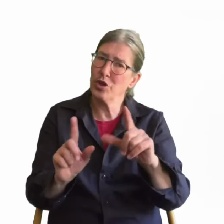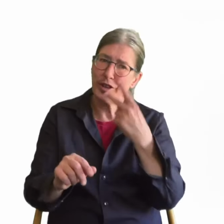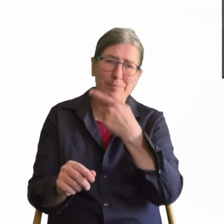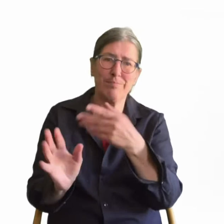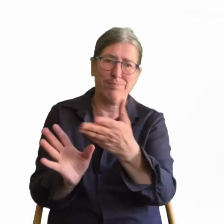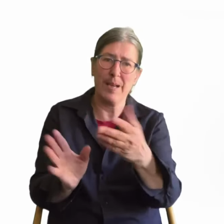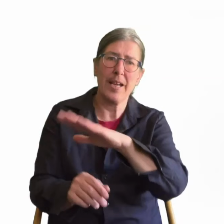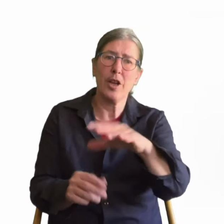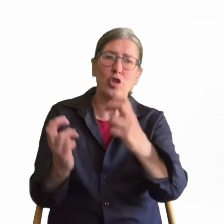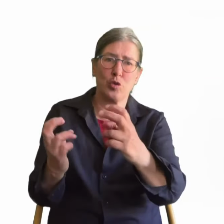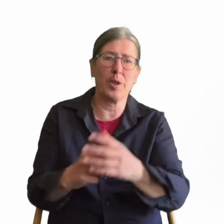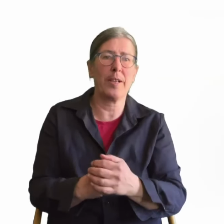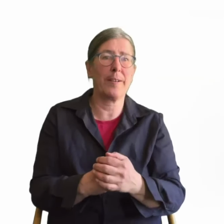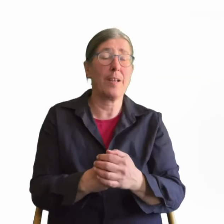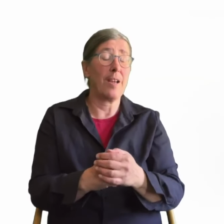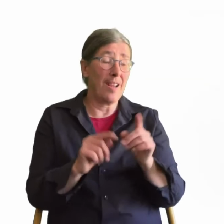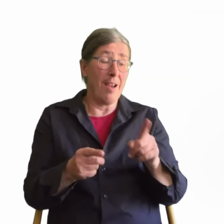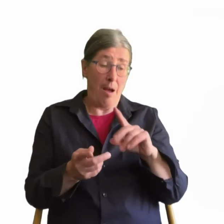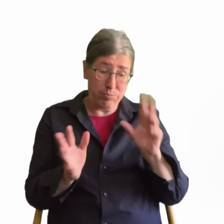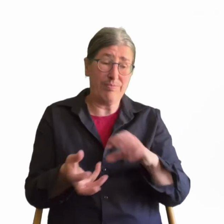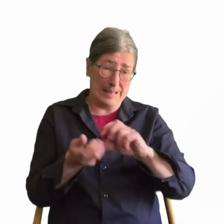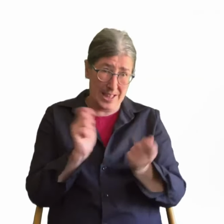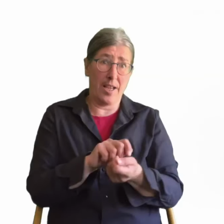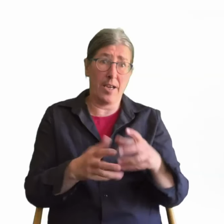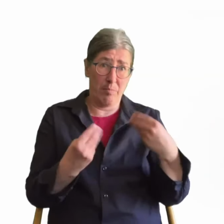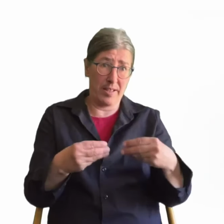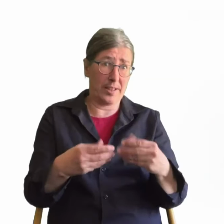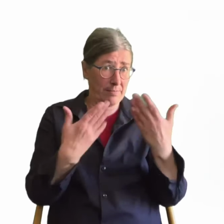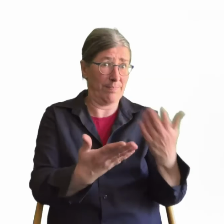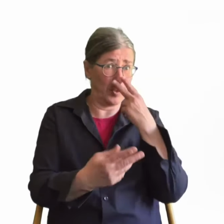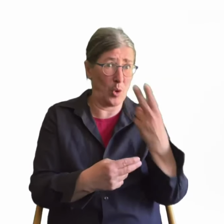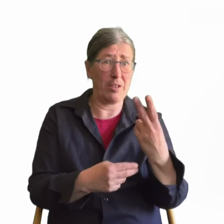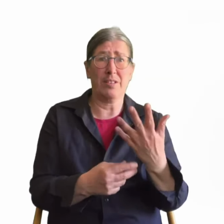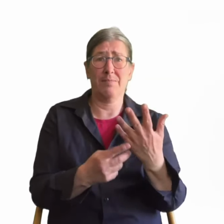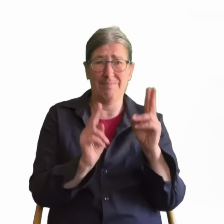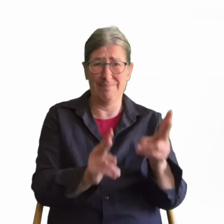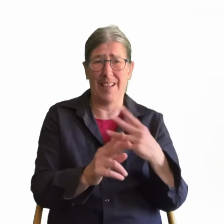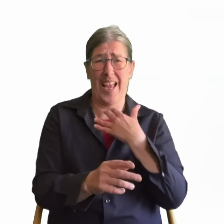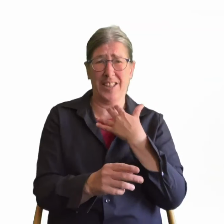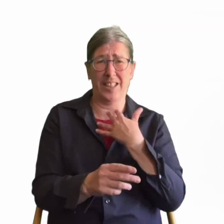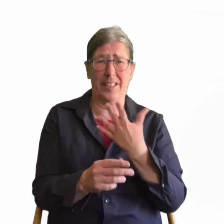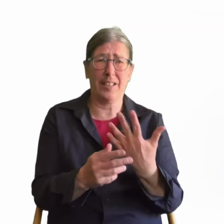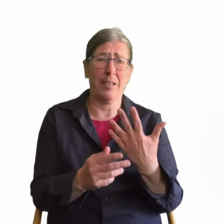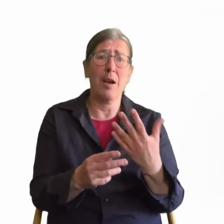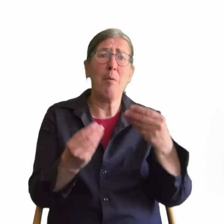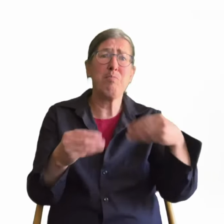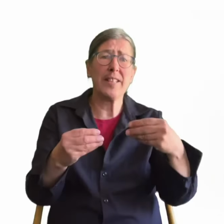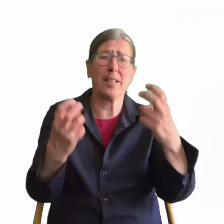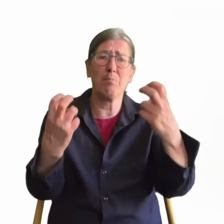ganz lustig aussehen, Kinderstühle. Im Grunde genommen, was man aus diesem recycelten Plastik machen kann, sind diese wirklich